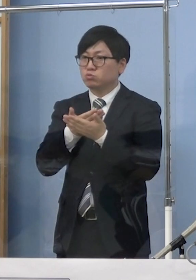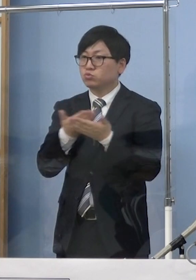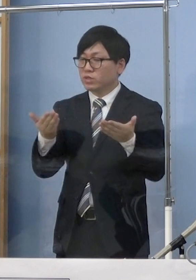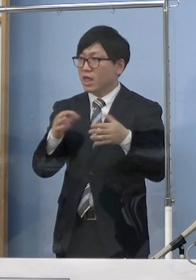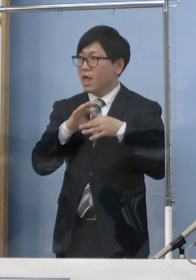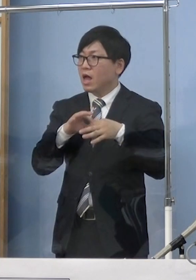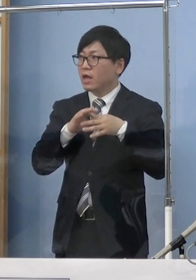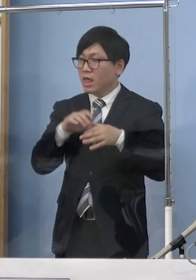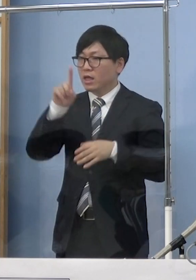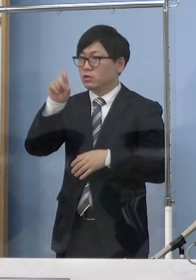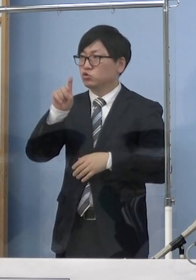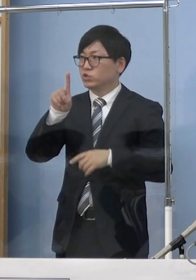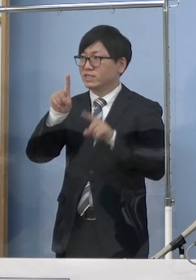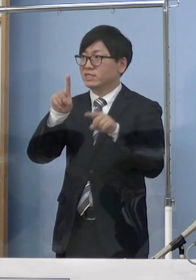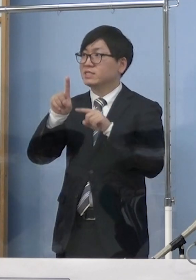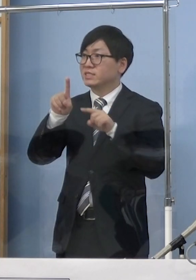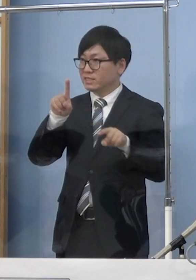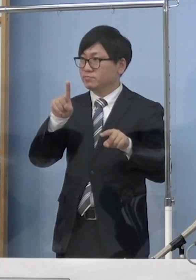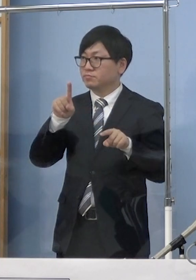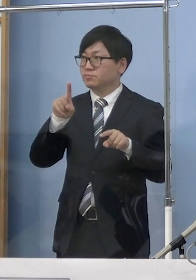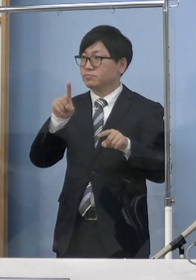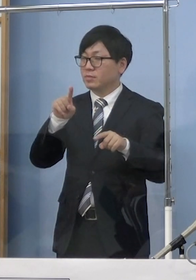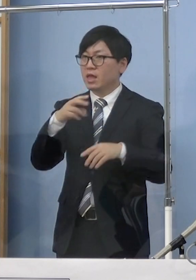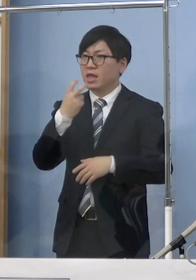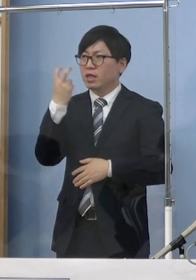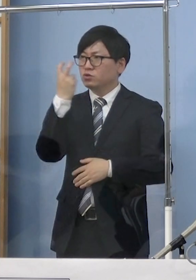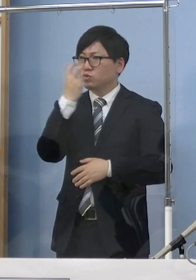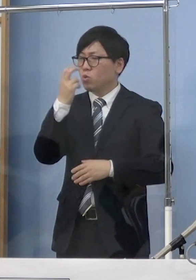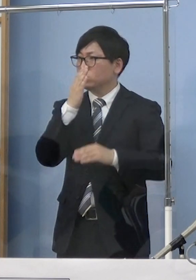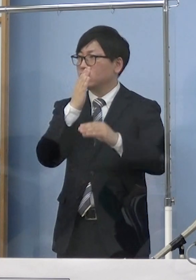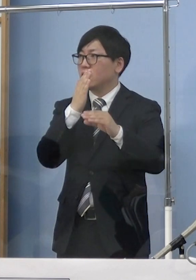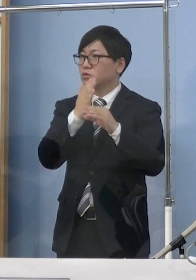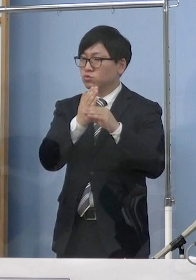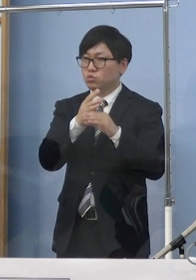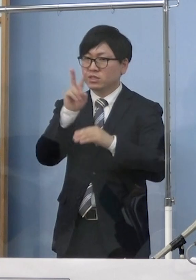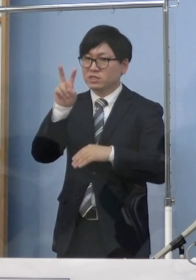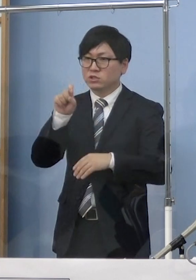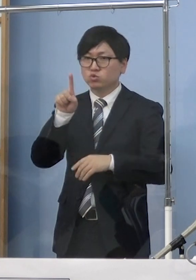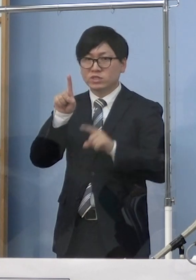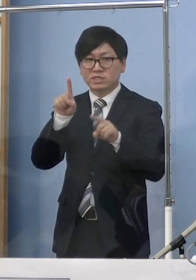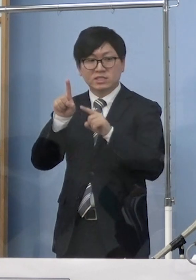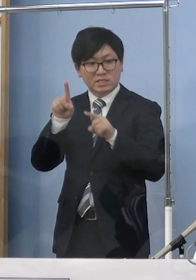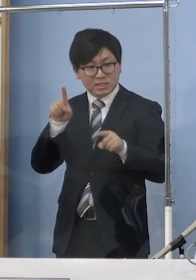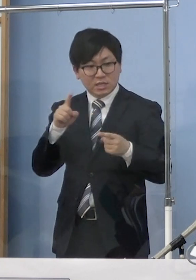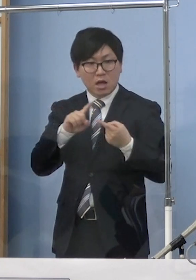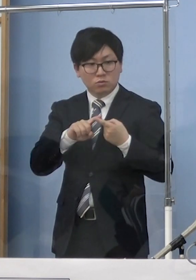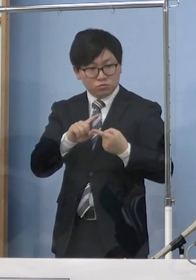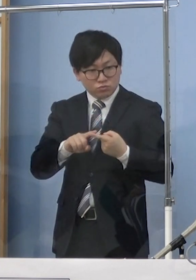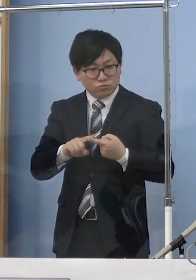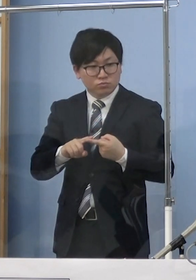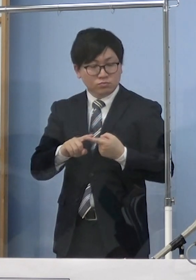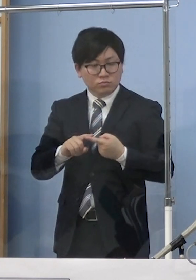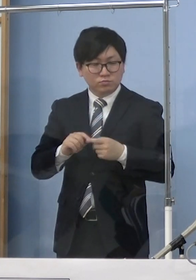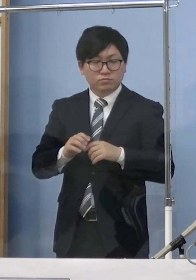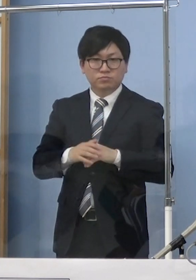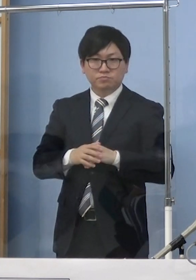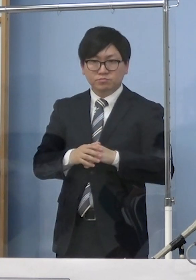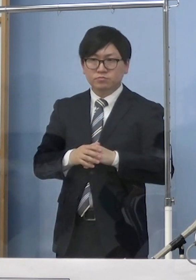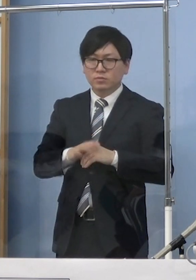はい。 で、調査中は22人どうだったですか、 ね。ですね、調査中が